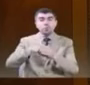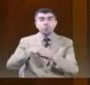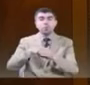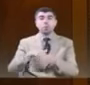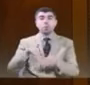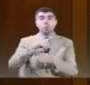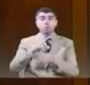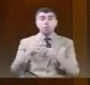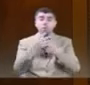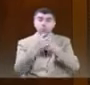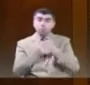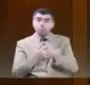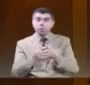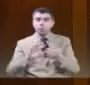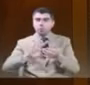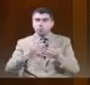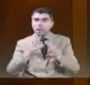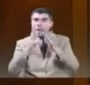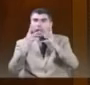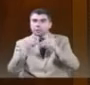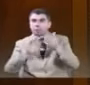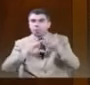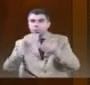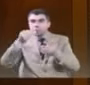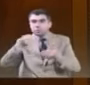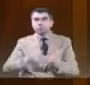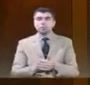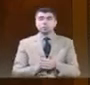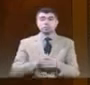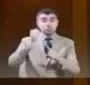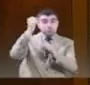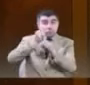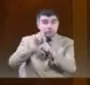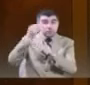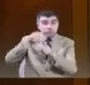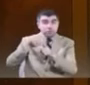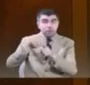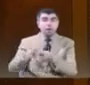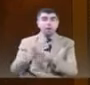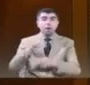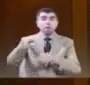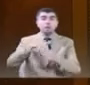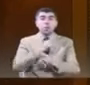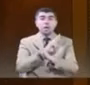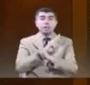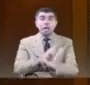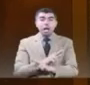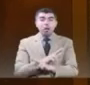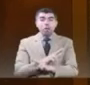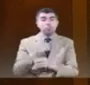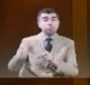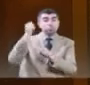كان وضعوا هذه الفلوس وكيفاش كتستثمر. إصلاح تتحمل فيه الدولة مسؤوليتها باعتبار أن